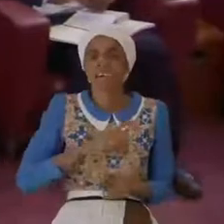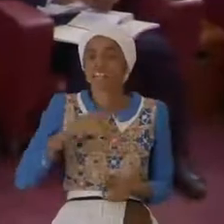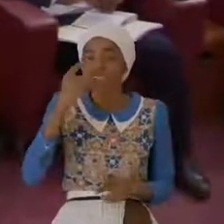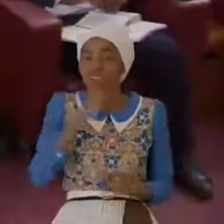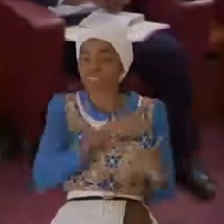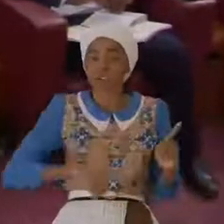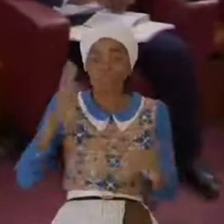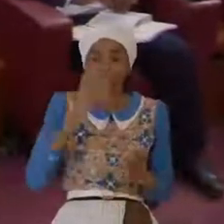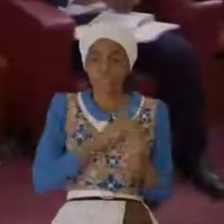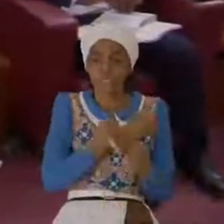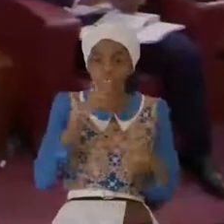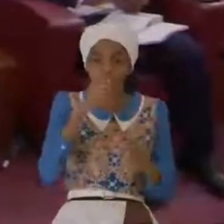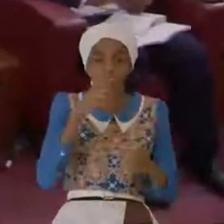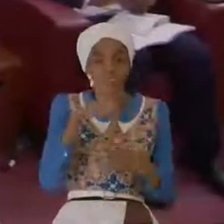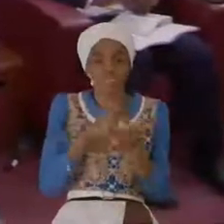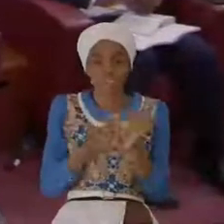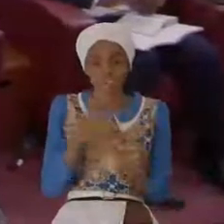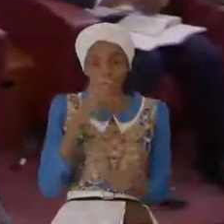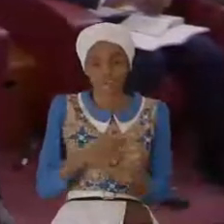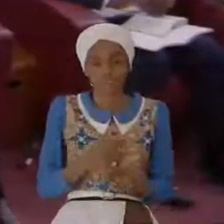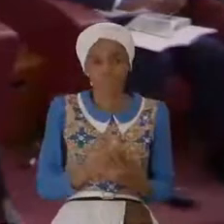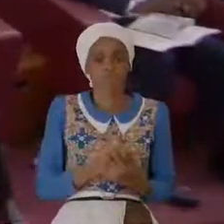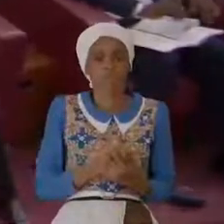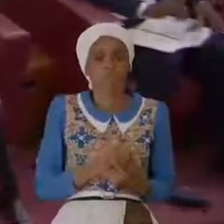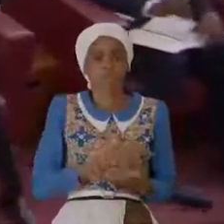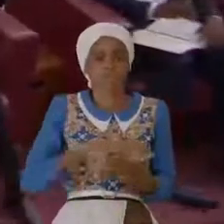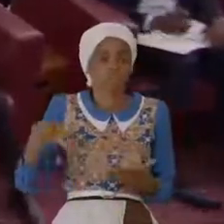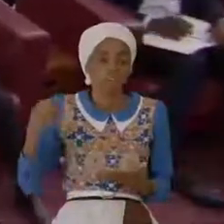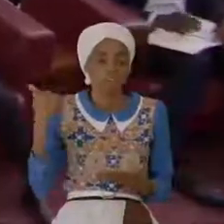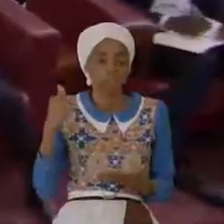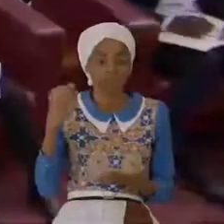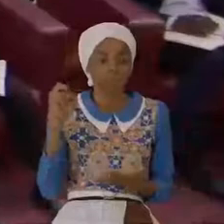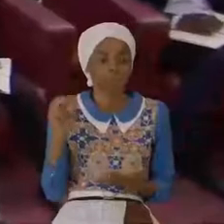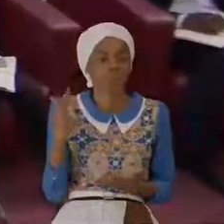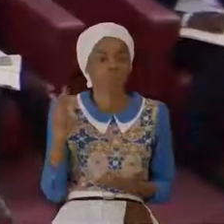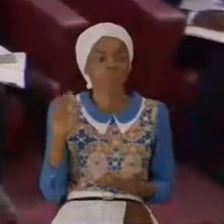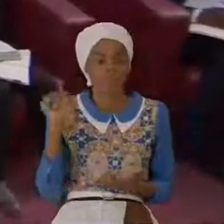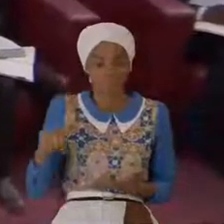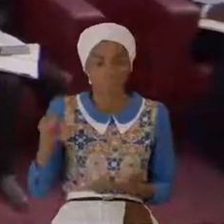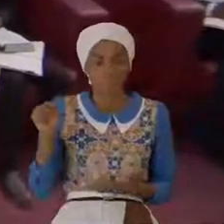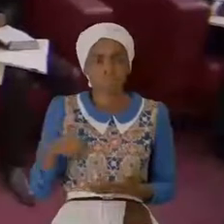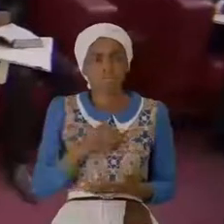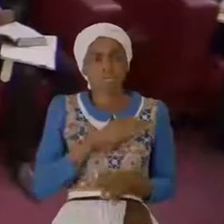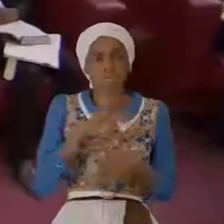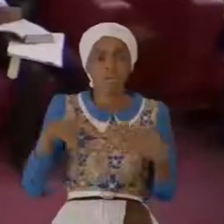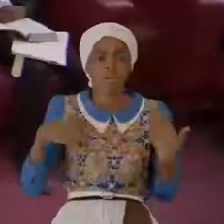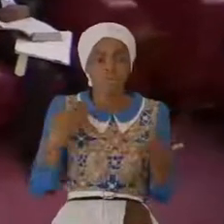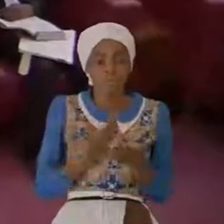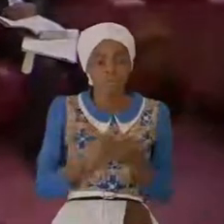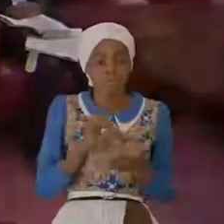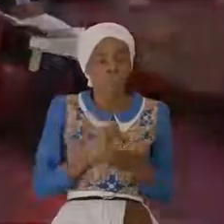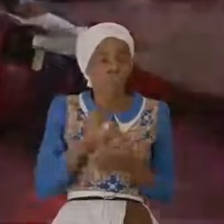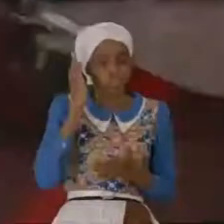Seigneur vous délivrera. Verset 12. Or, tous ceux